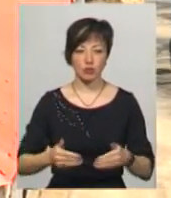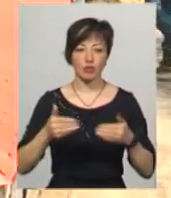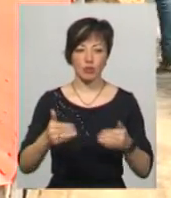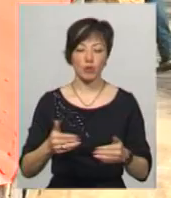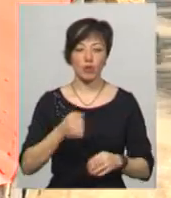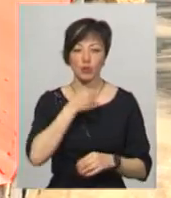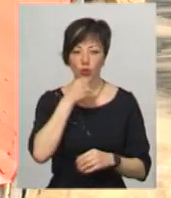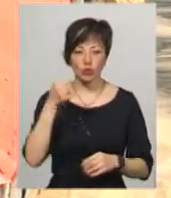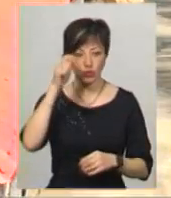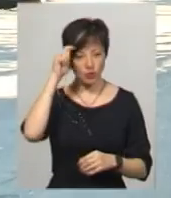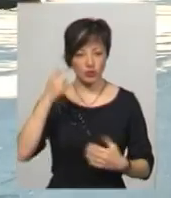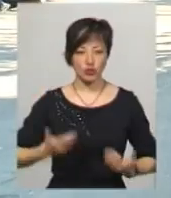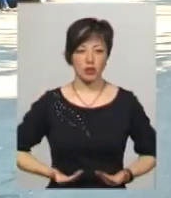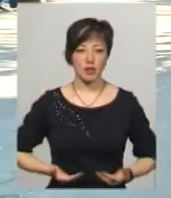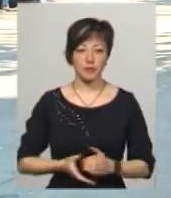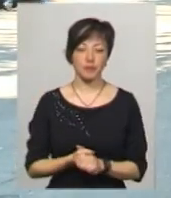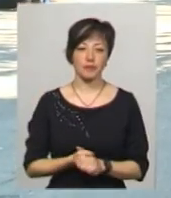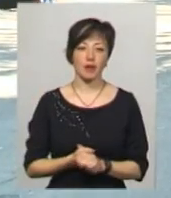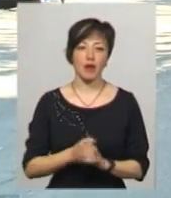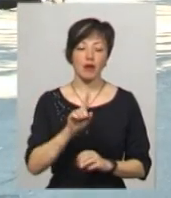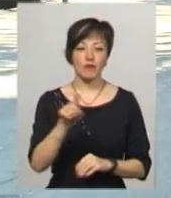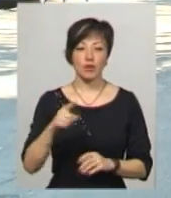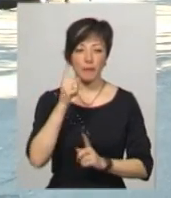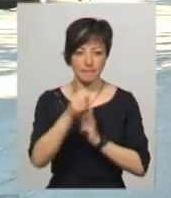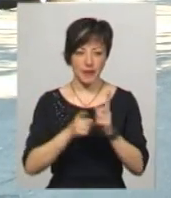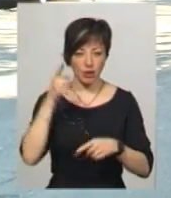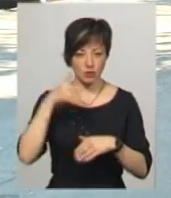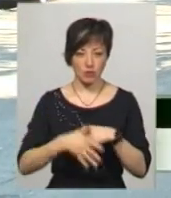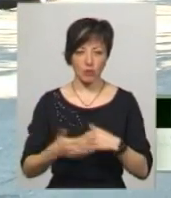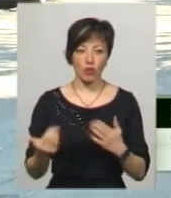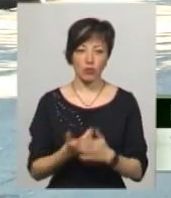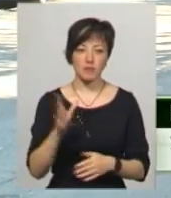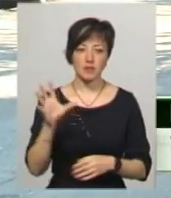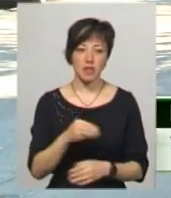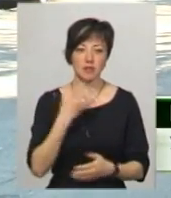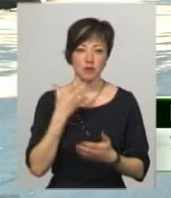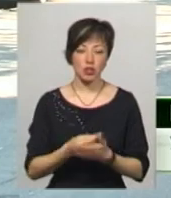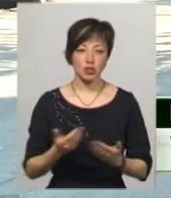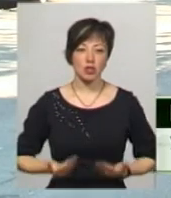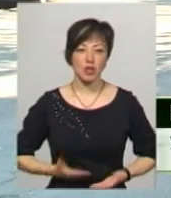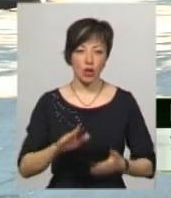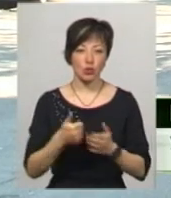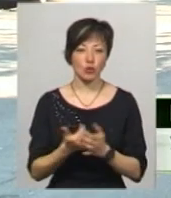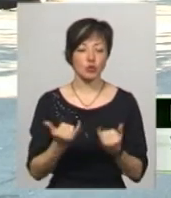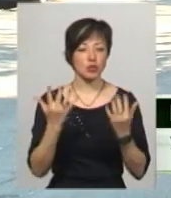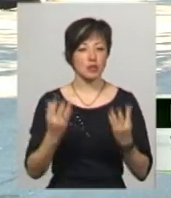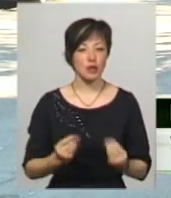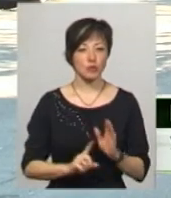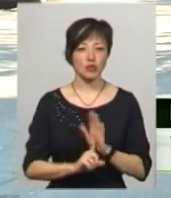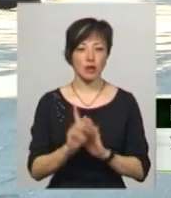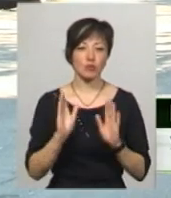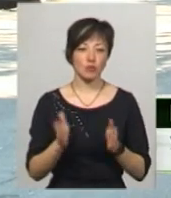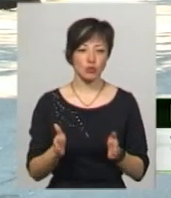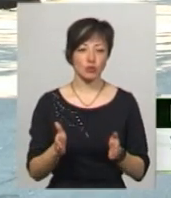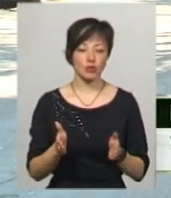доросле чоловіче життя. Вони переосмислюють по-новому все своє набуте життя до сьогоднішнього дня і починати будуть